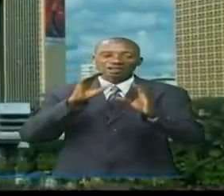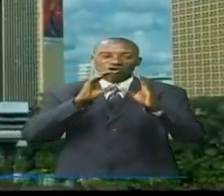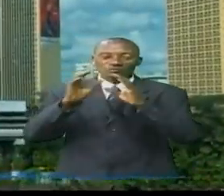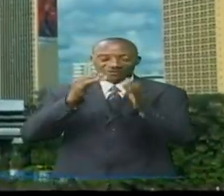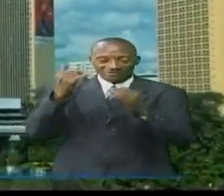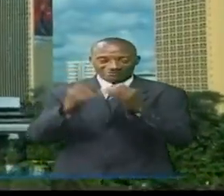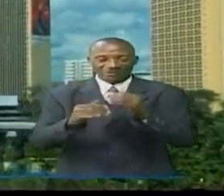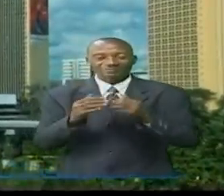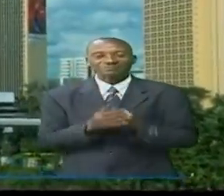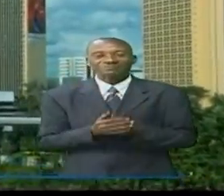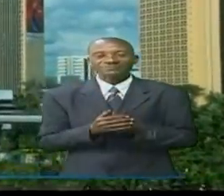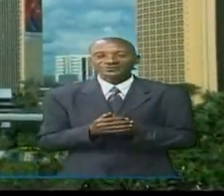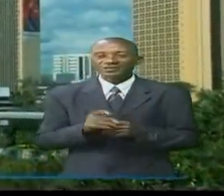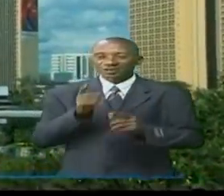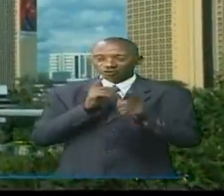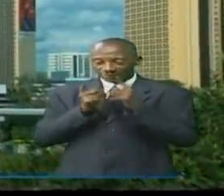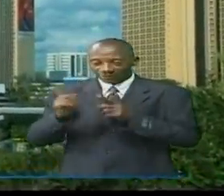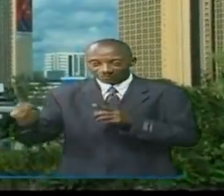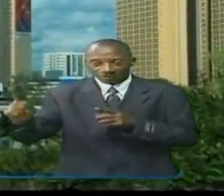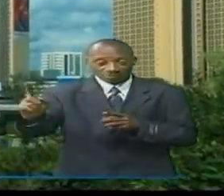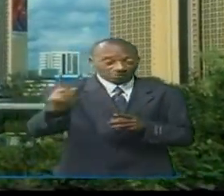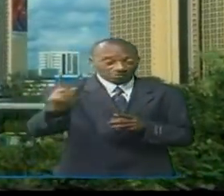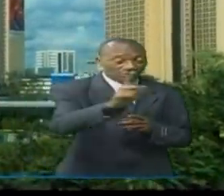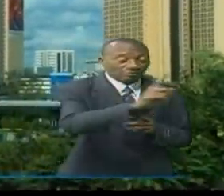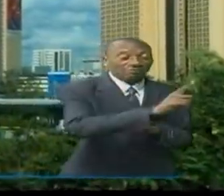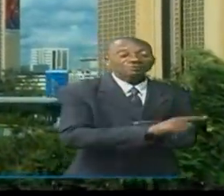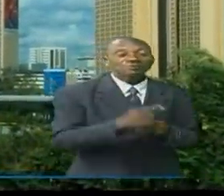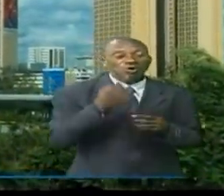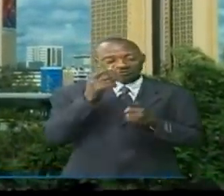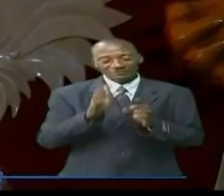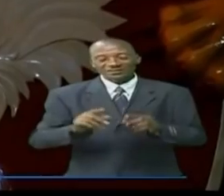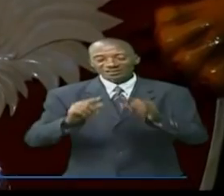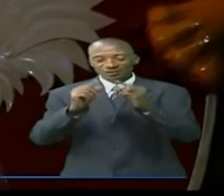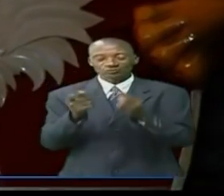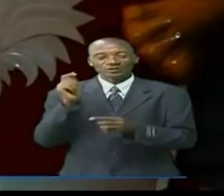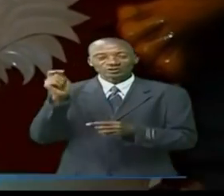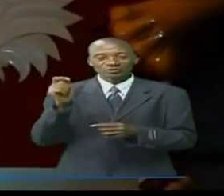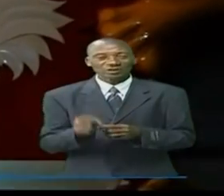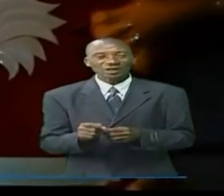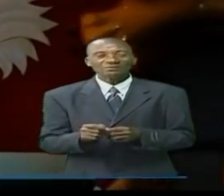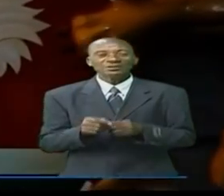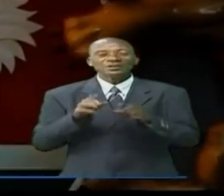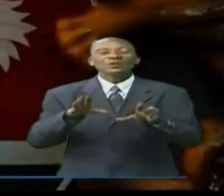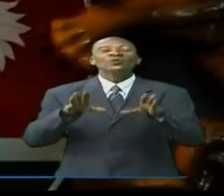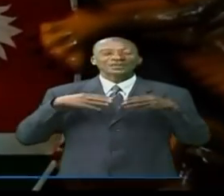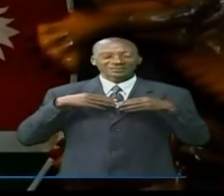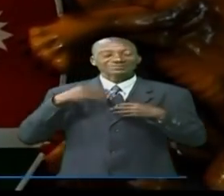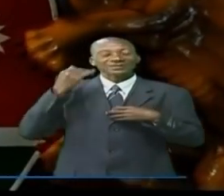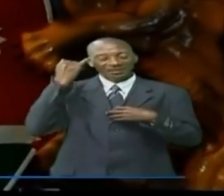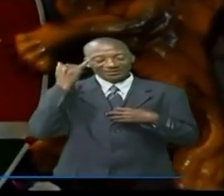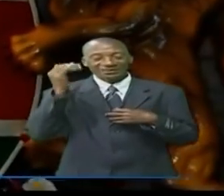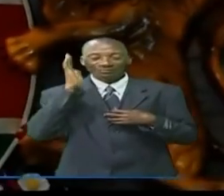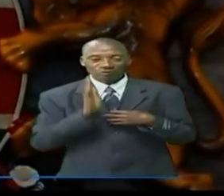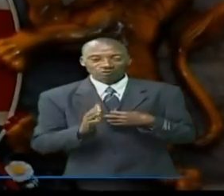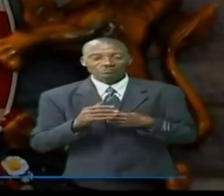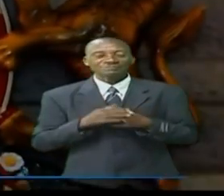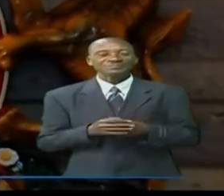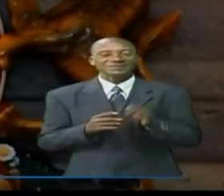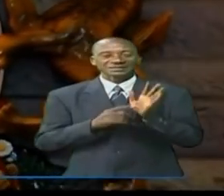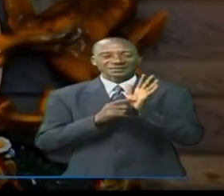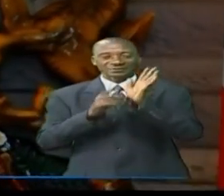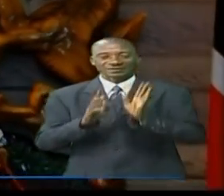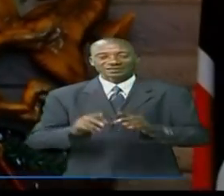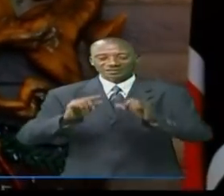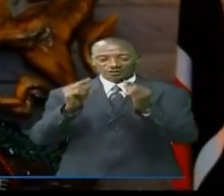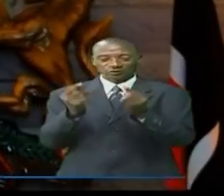premier tour de table, observateurs et groupes armés ont chacun loué cette initiative. Le représentant des groupes